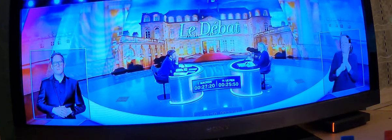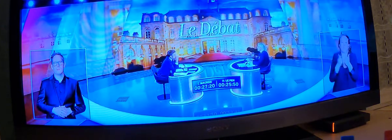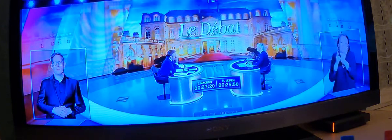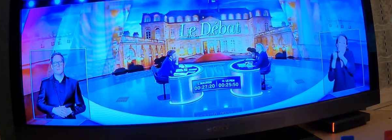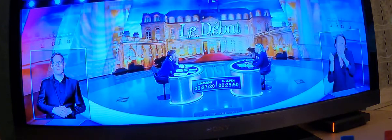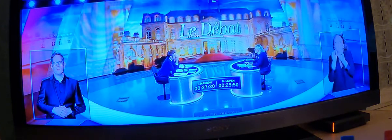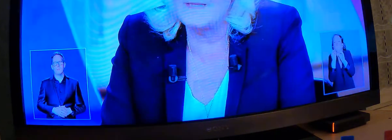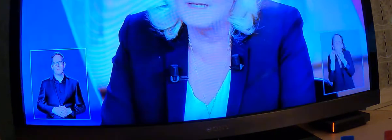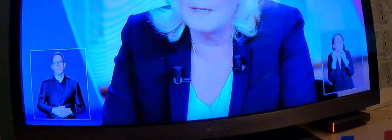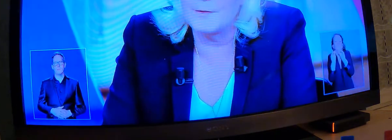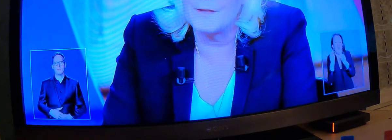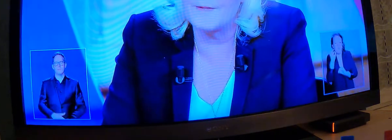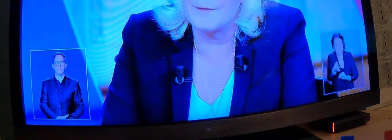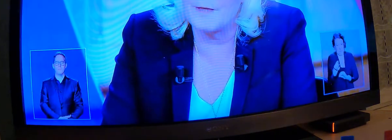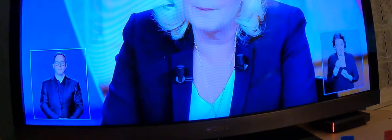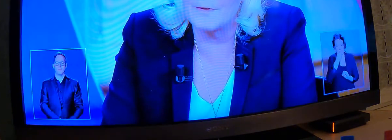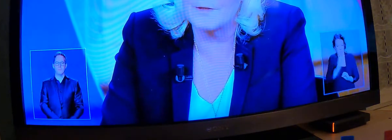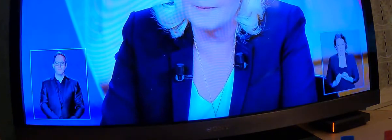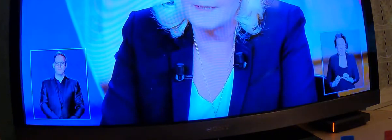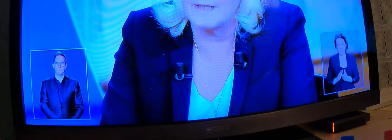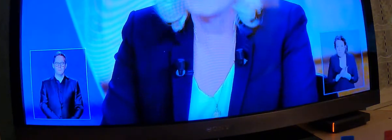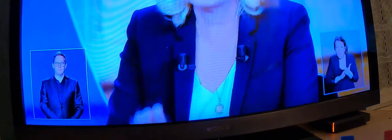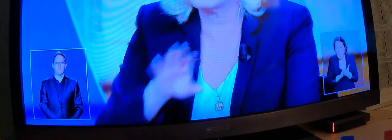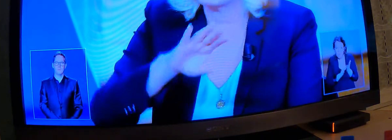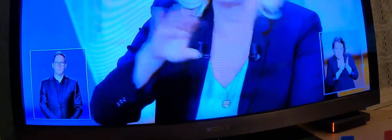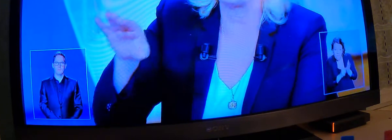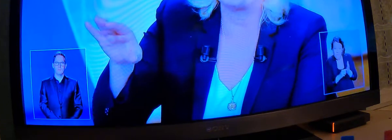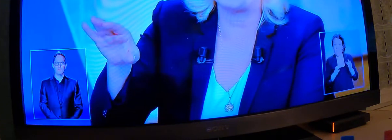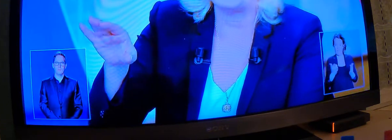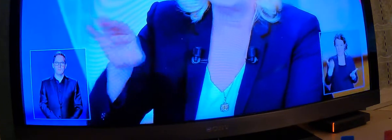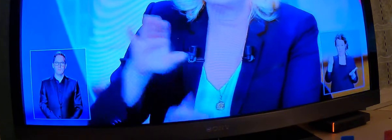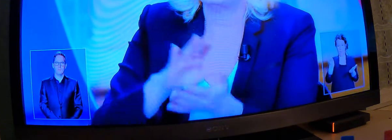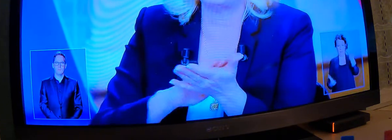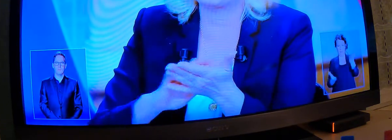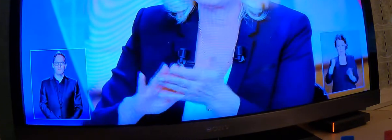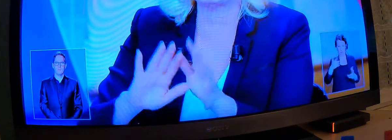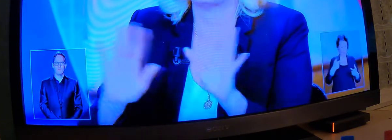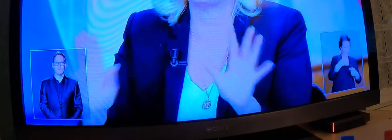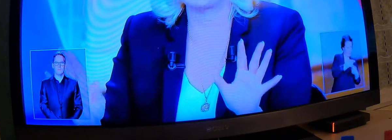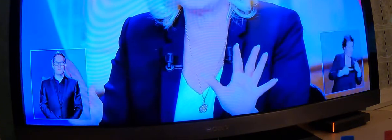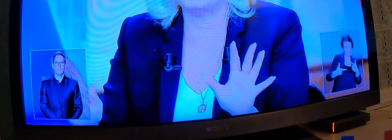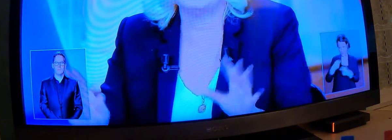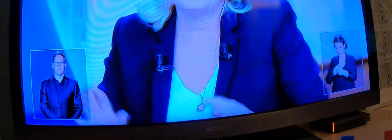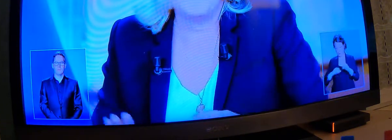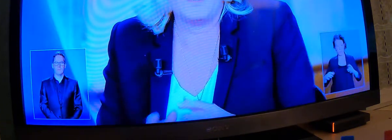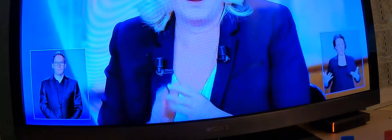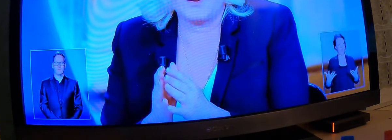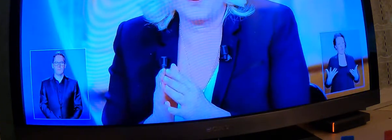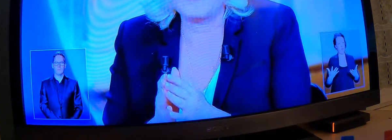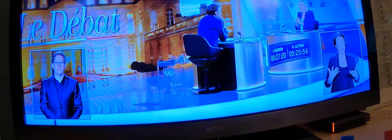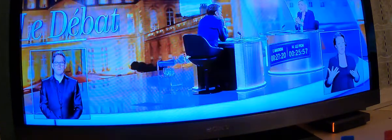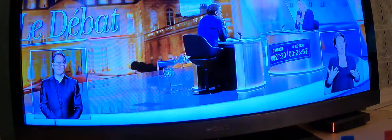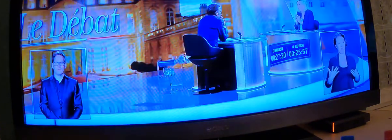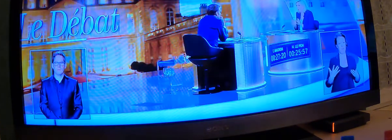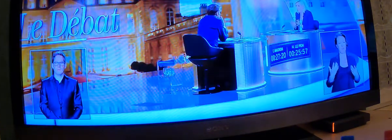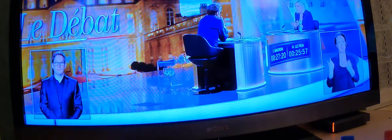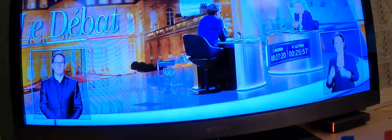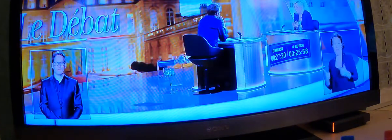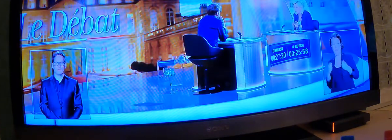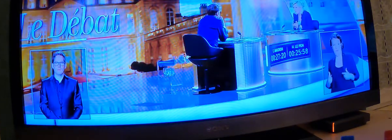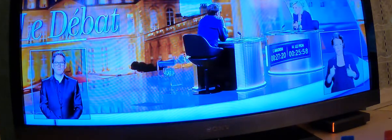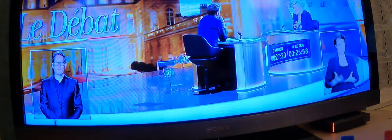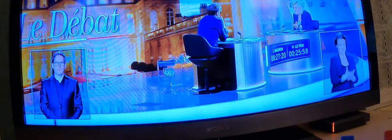y a 85 milliards de déficit de la balance commerciale. Ça, c'est un chiffre, on ne peut pas le pipoter, c'est impossible. Ce qui est un